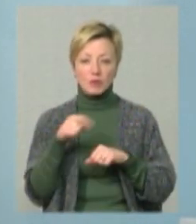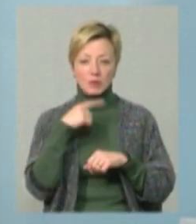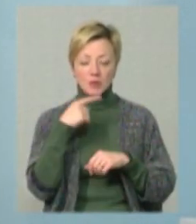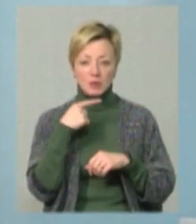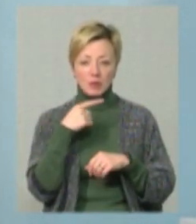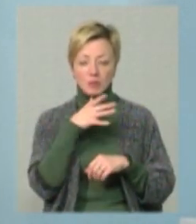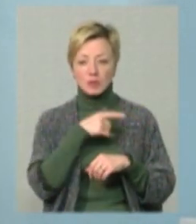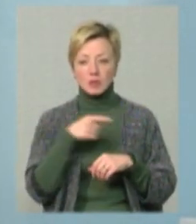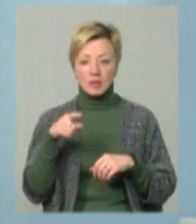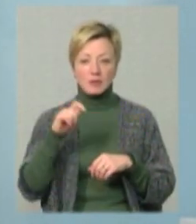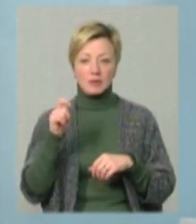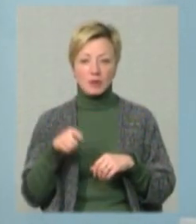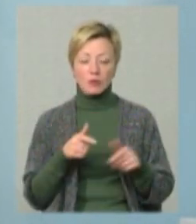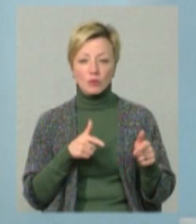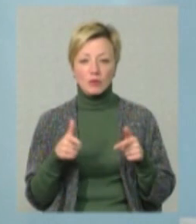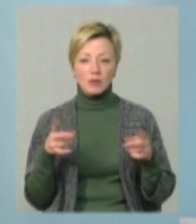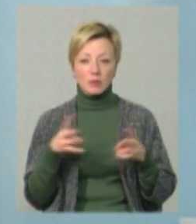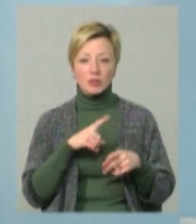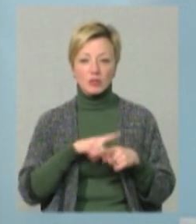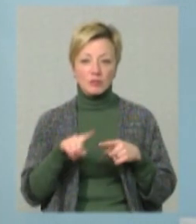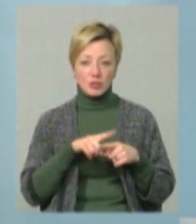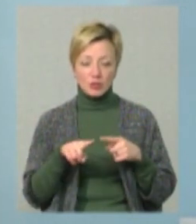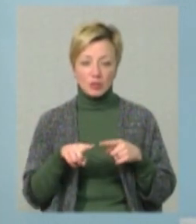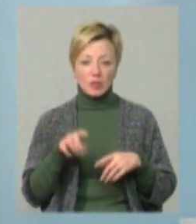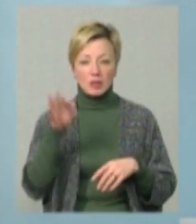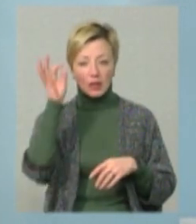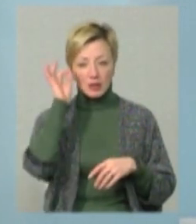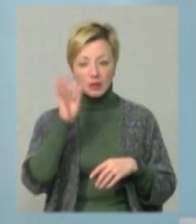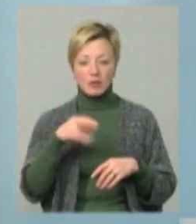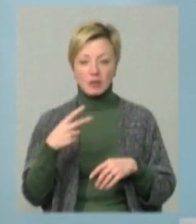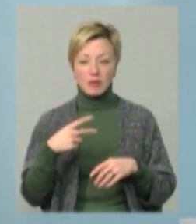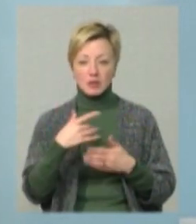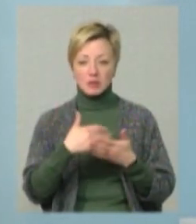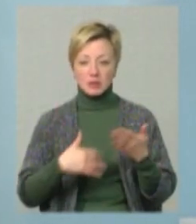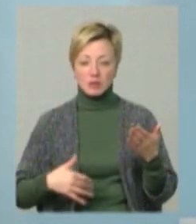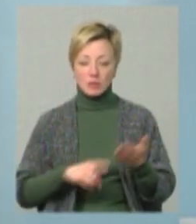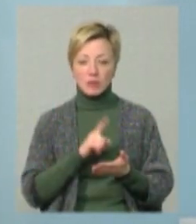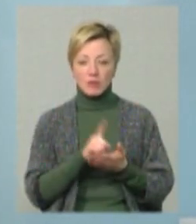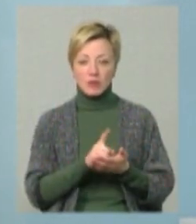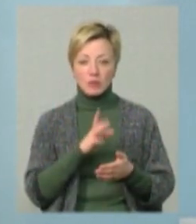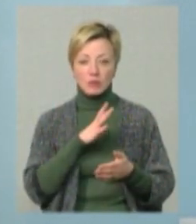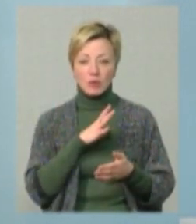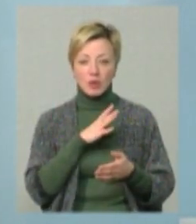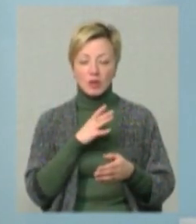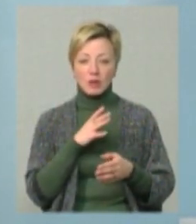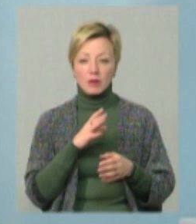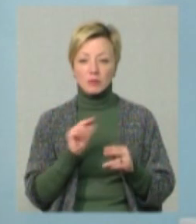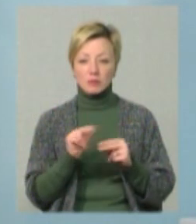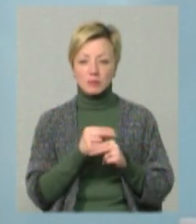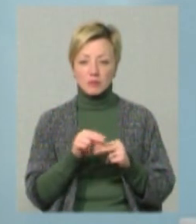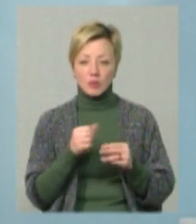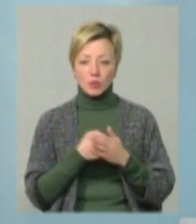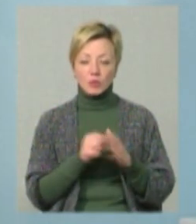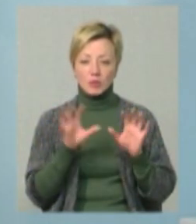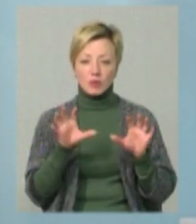під час війни готуватися до війни треба швидше. Нагадав про 20 підзаконних актів, які повинні були бути напрацьованими